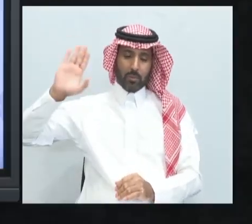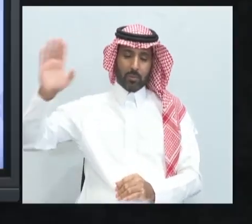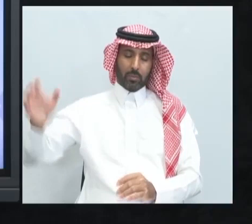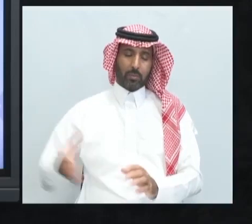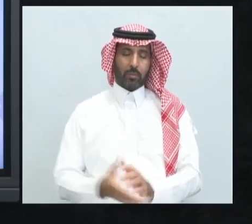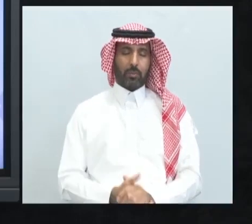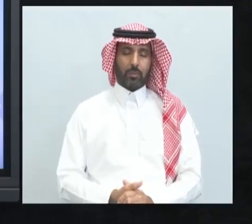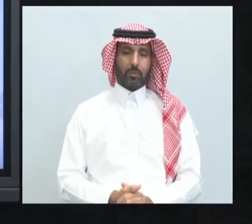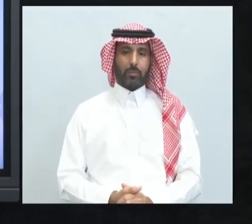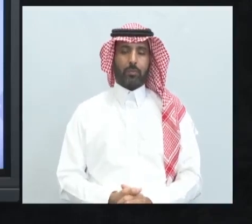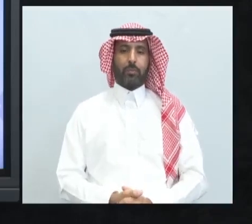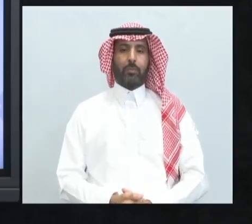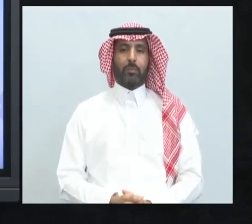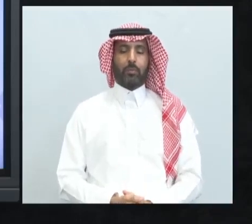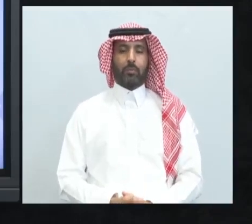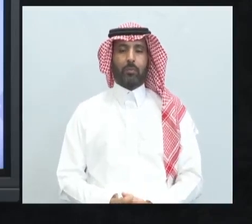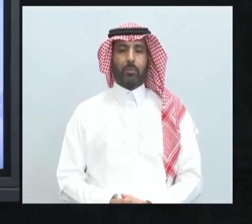عليكم ورحمه الله وبركاته